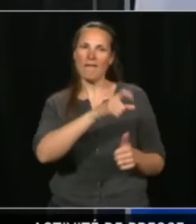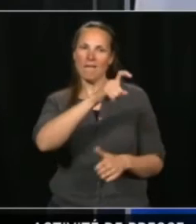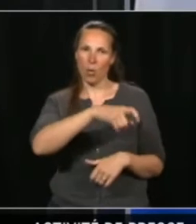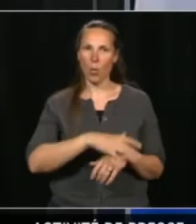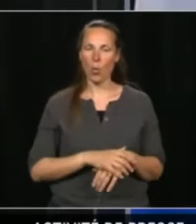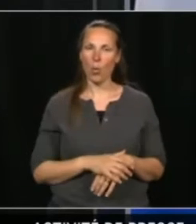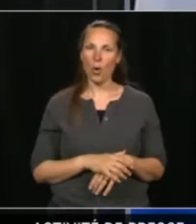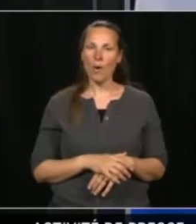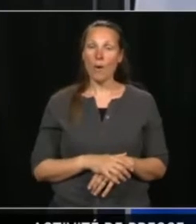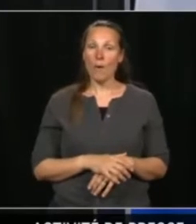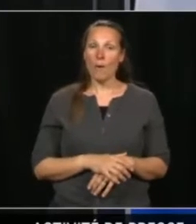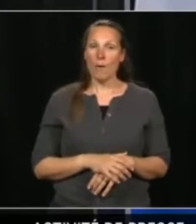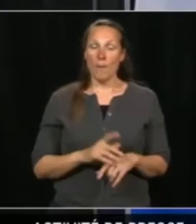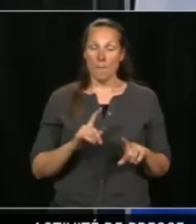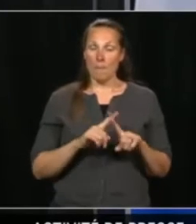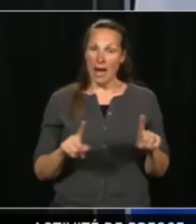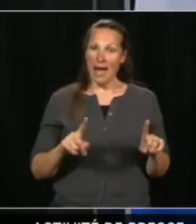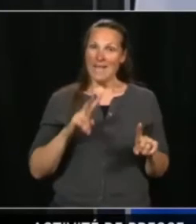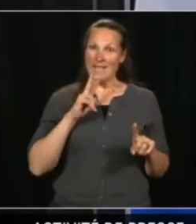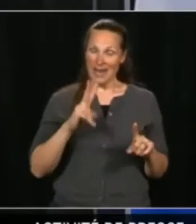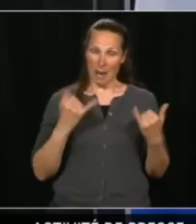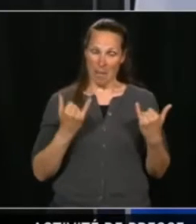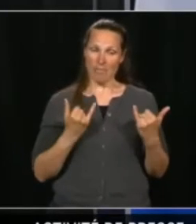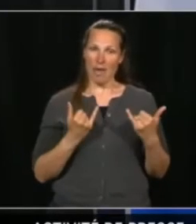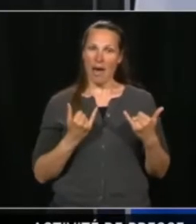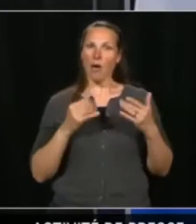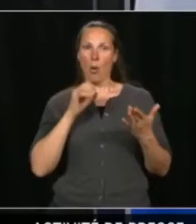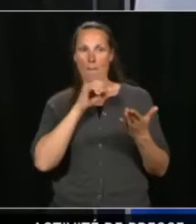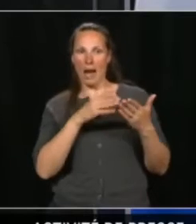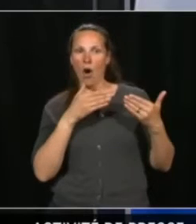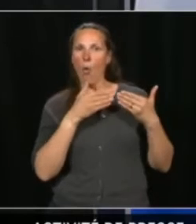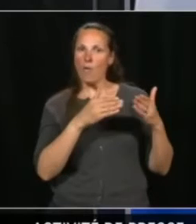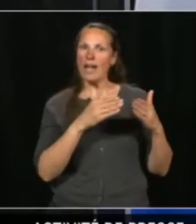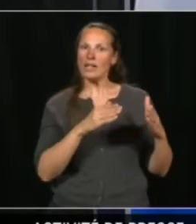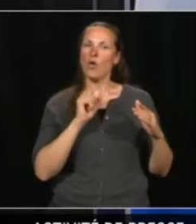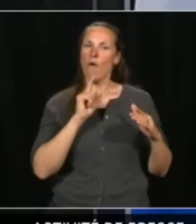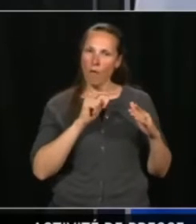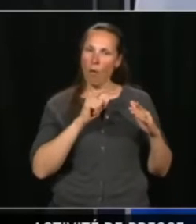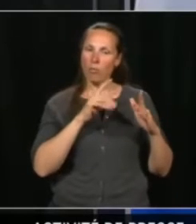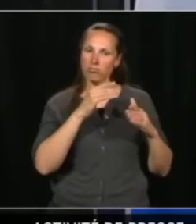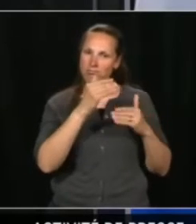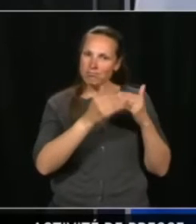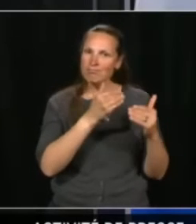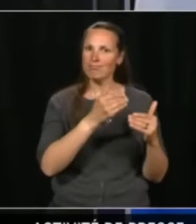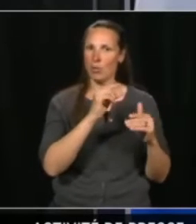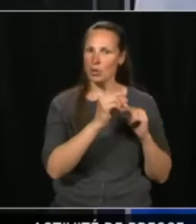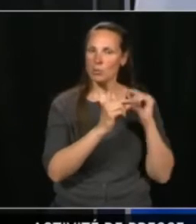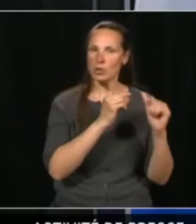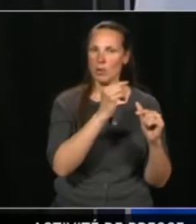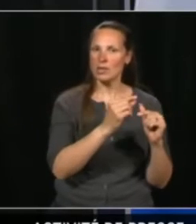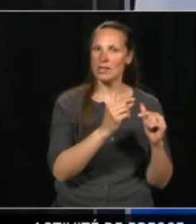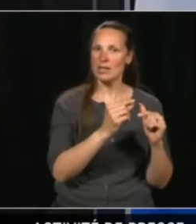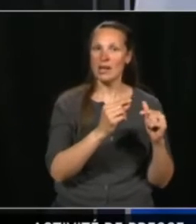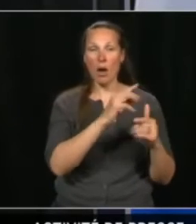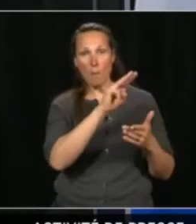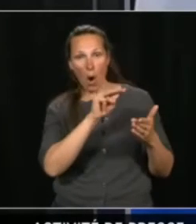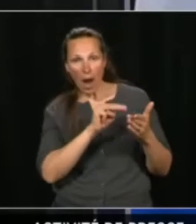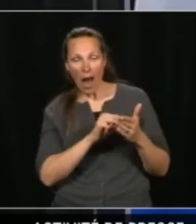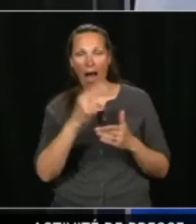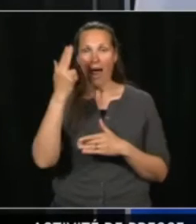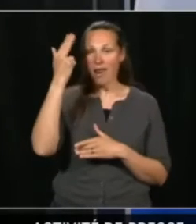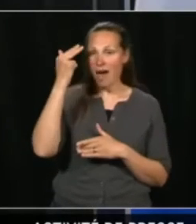aussi pourquoi on y va graduellement. Donc, que ce soit à Montréal, Laval ou dans certaines sous-régions, on ne veut